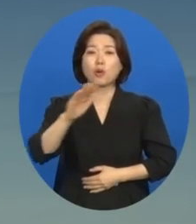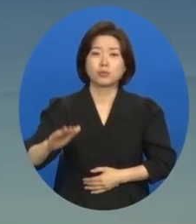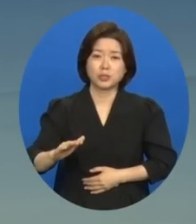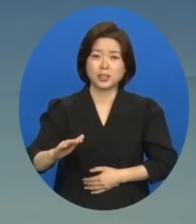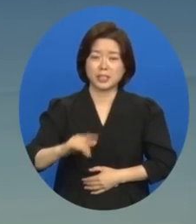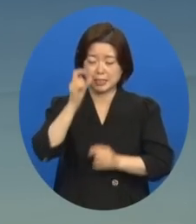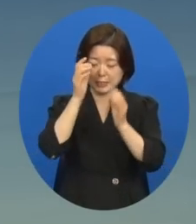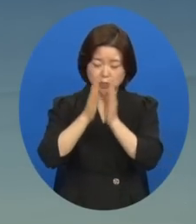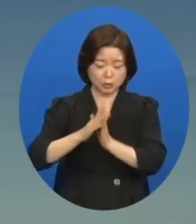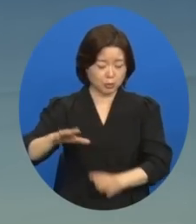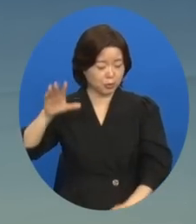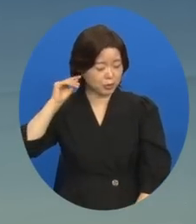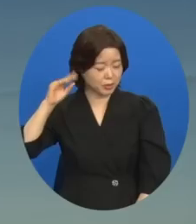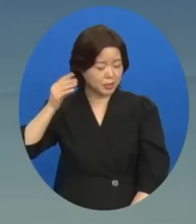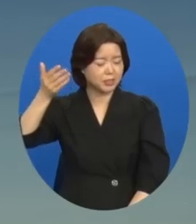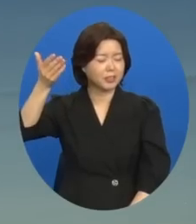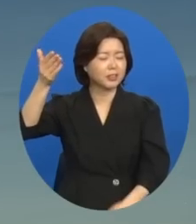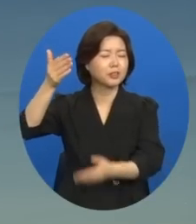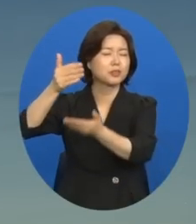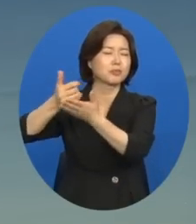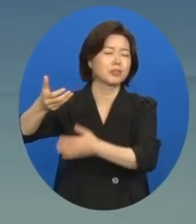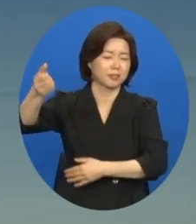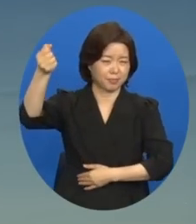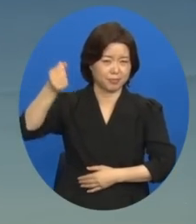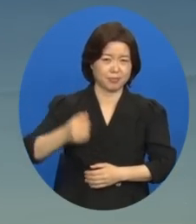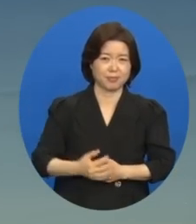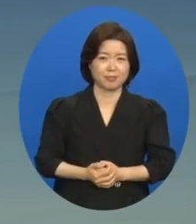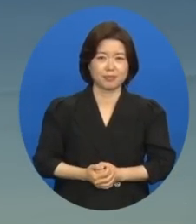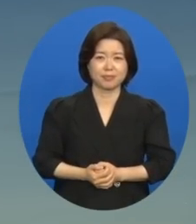우리의 기도를 들으시는 그분께 달려있습니다.